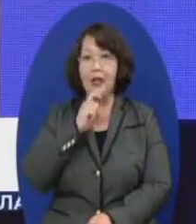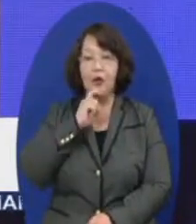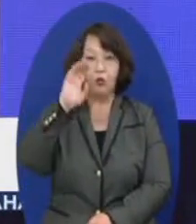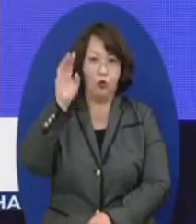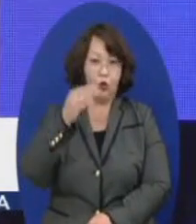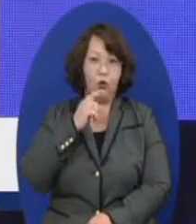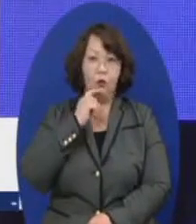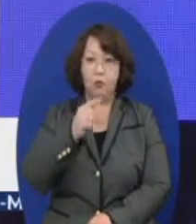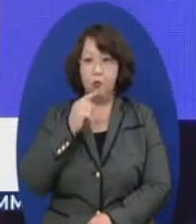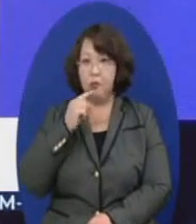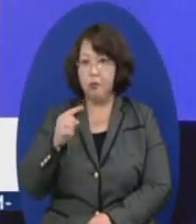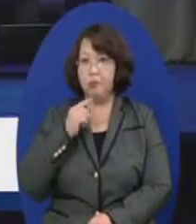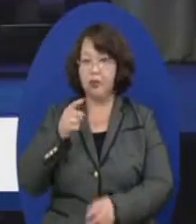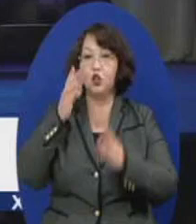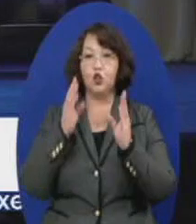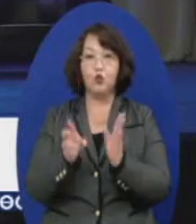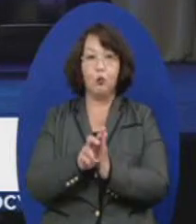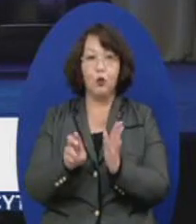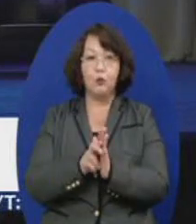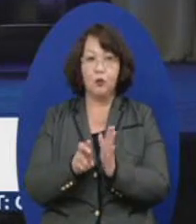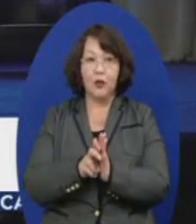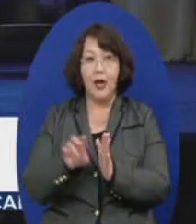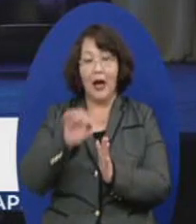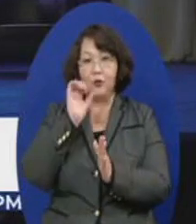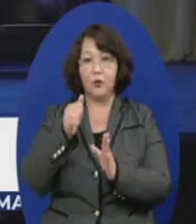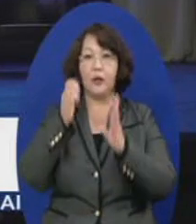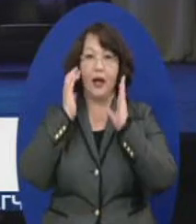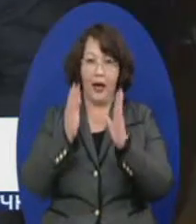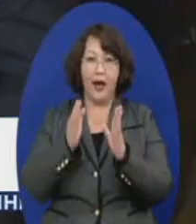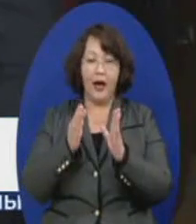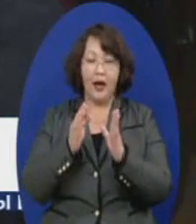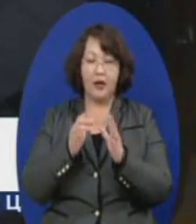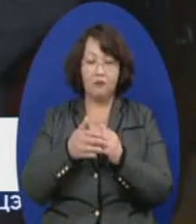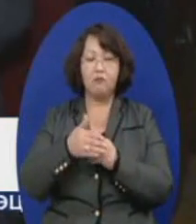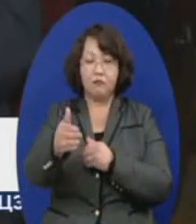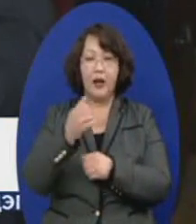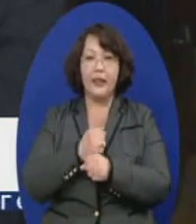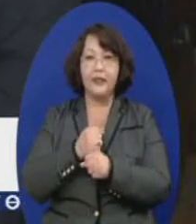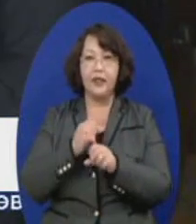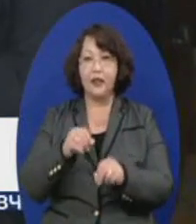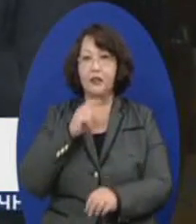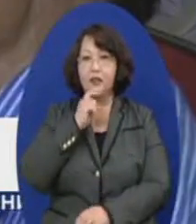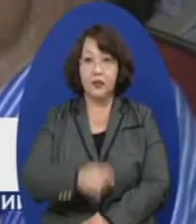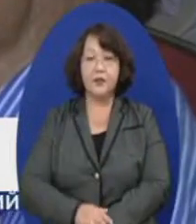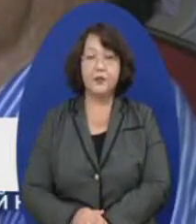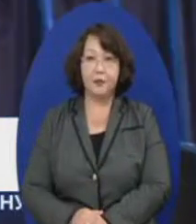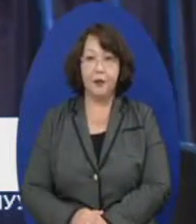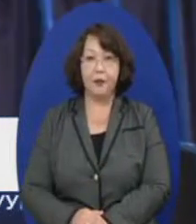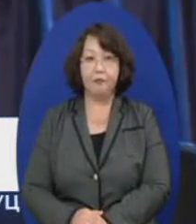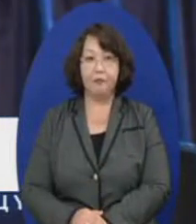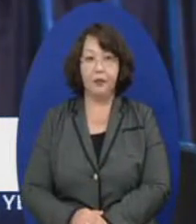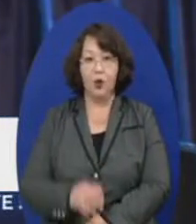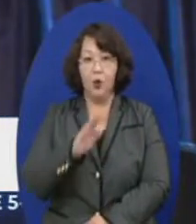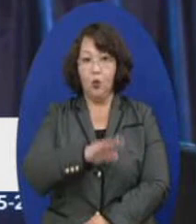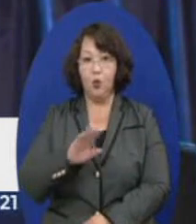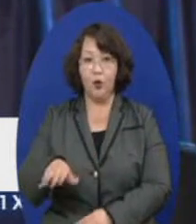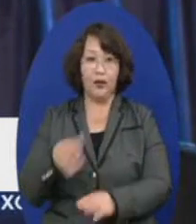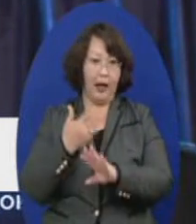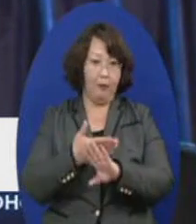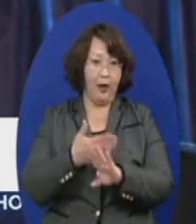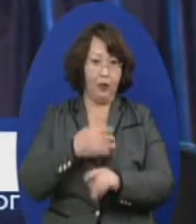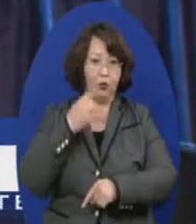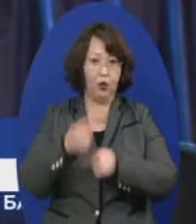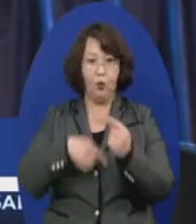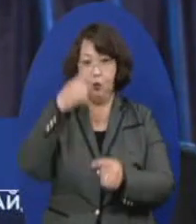сайд тодорхой хариулт өгч шийдэх боломжтой асуудлыг анхааралтай авч ажил хэрэг болгоно гэдгээ хэлсэн юм а. Хүүхд хамгааллын